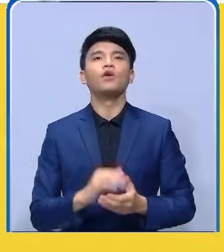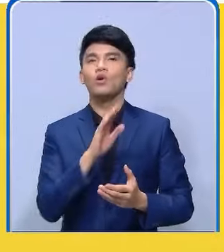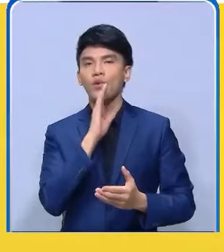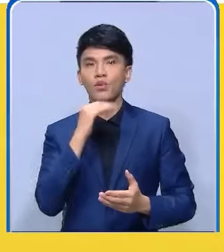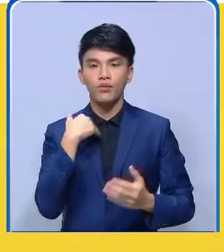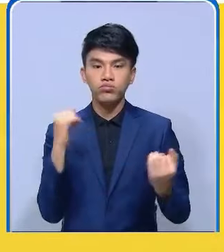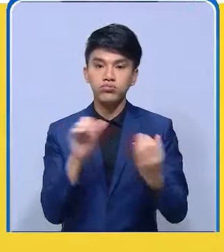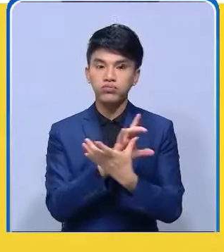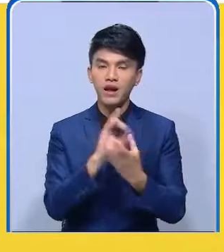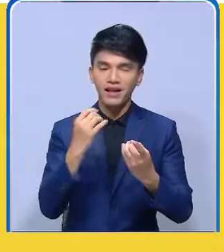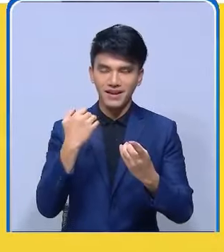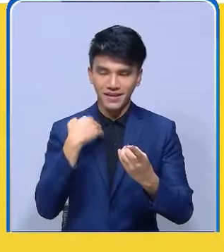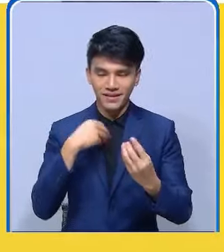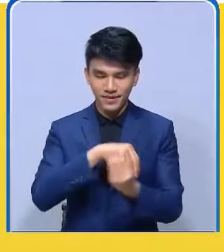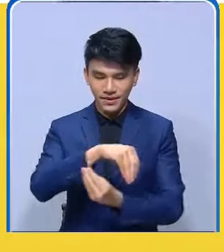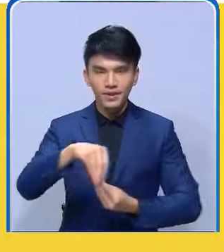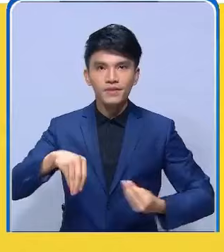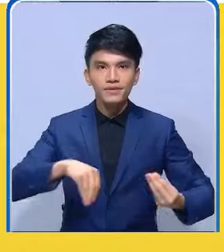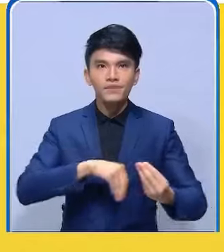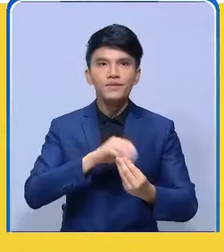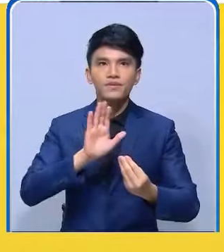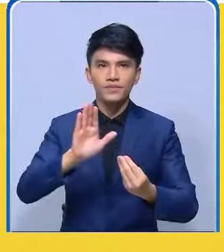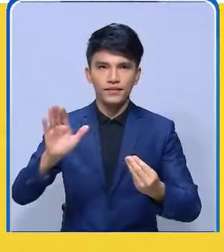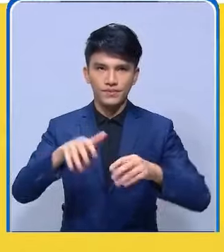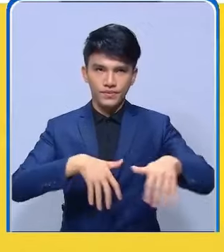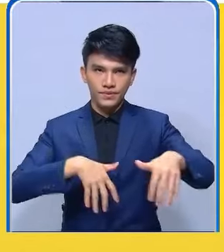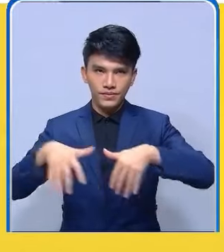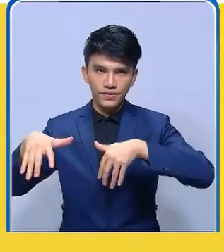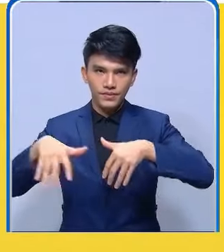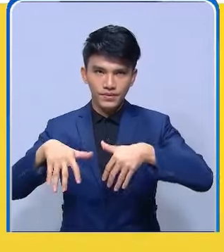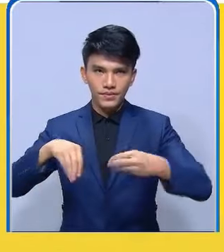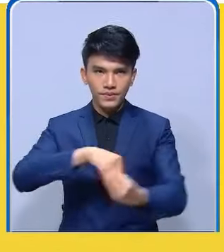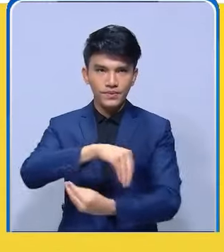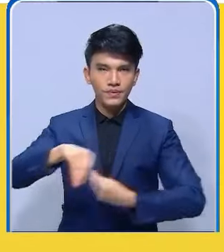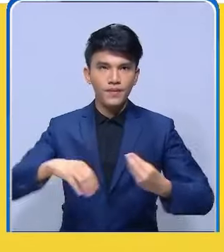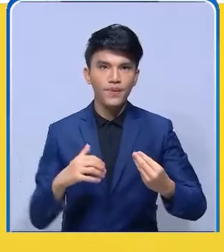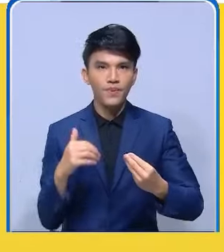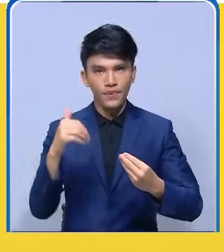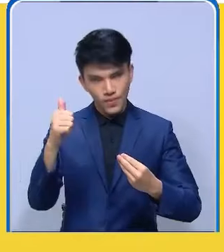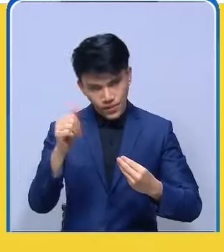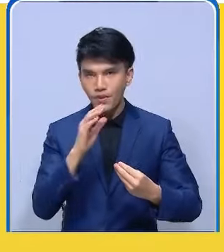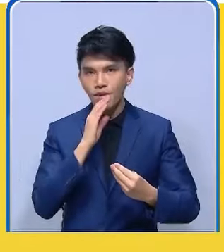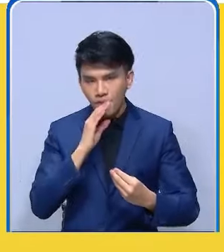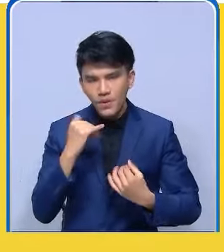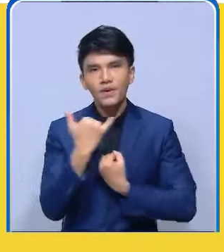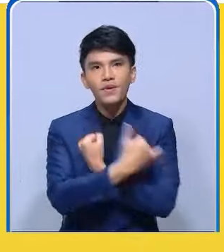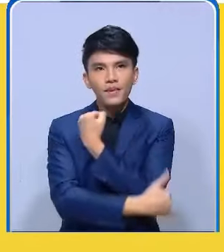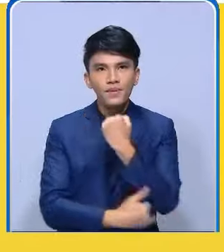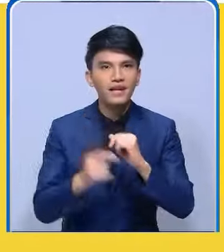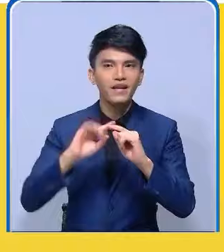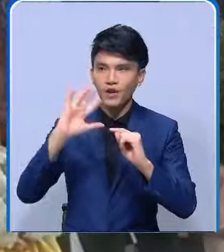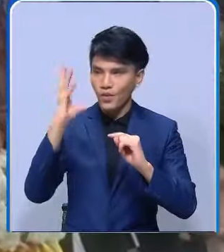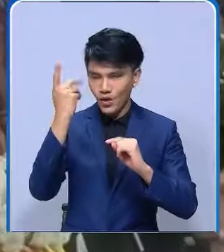กาลก็ทำให้เศรษฐกิจของพื้นที่หมุนเวียนแล้วนะคะคิดดูว่าถ้าชาวต่างชาติทั้งโลกเนี่ยรู้